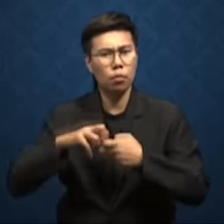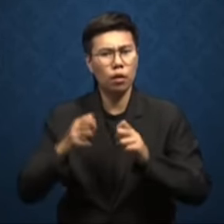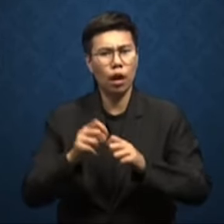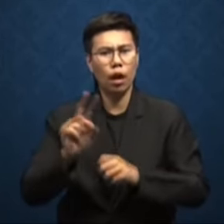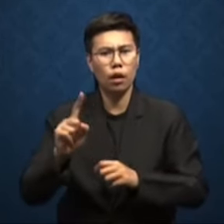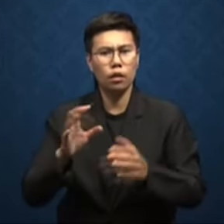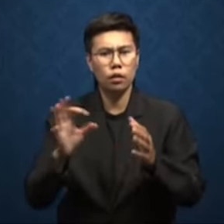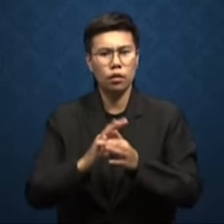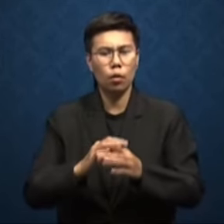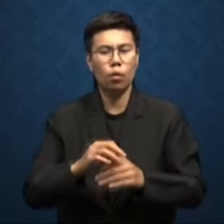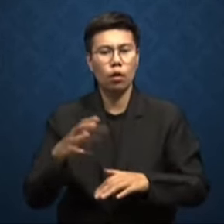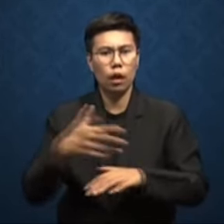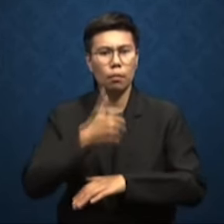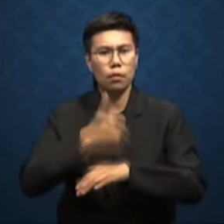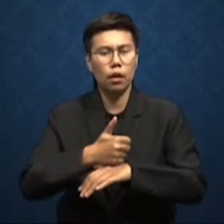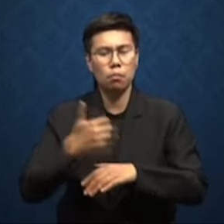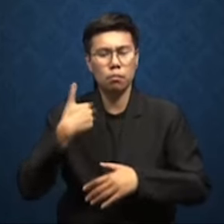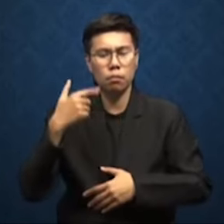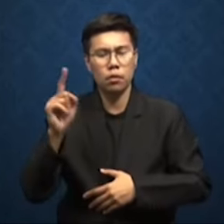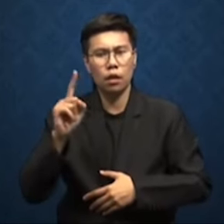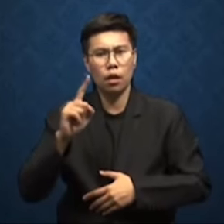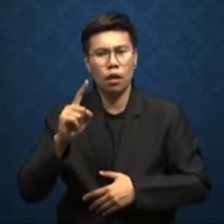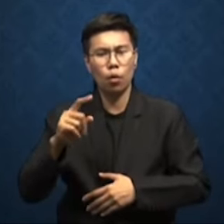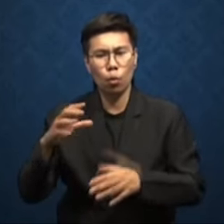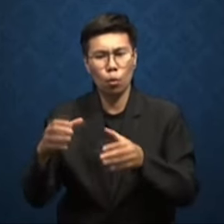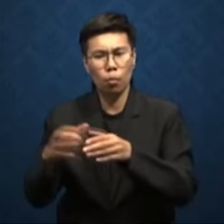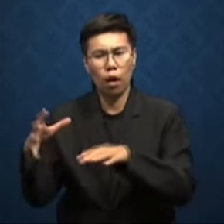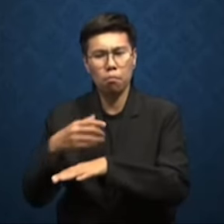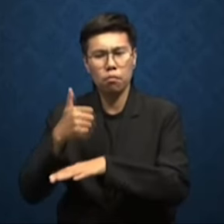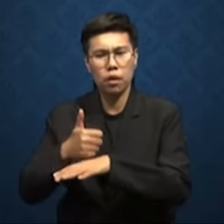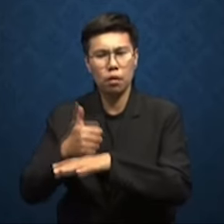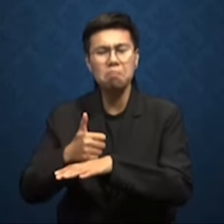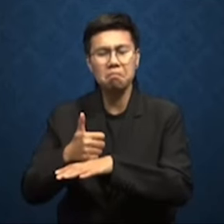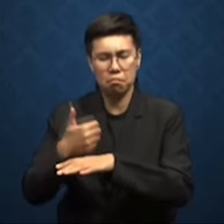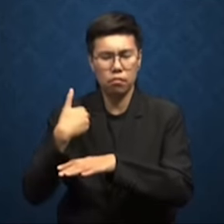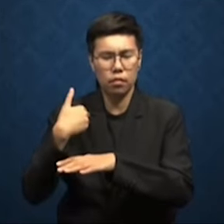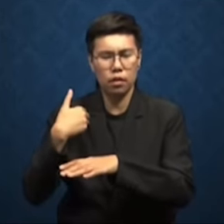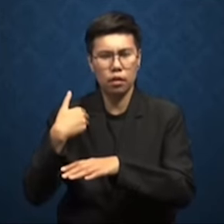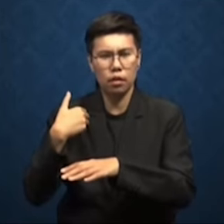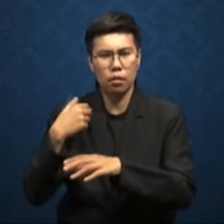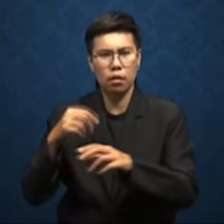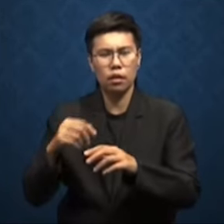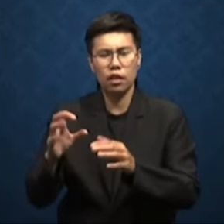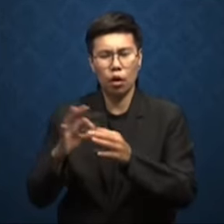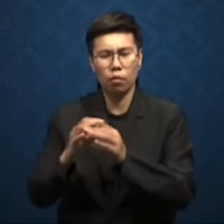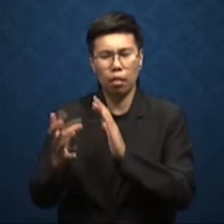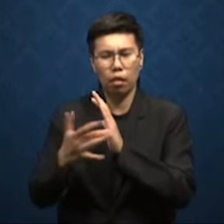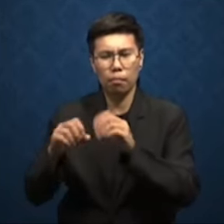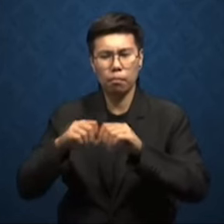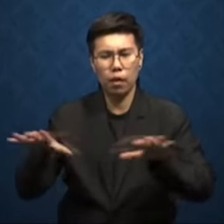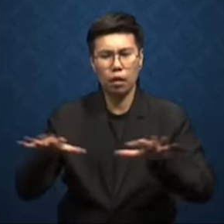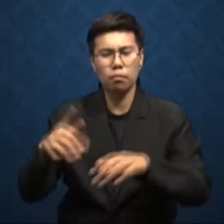ในทางการเมืองที่พรรคการเมืองบางพรรคเนี่ยนะครับใช้ประโยชน์จากสื่ออิเล็กทรอนิกส์เหล่านี้บางพรรคไม่ได้